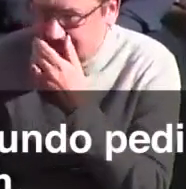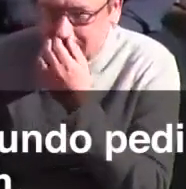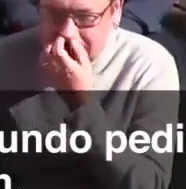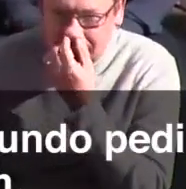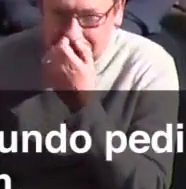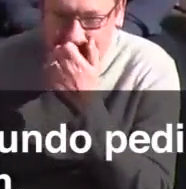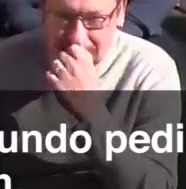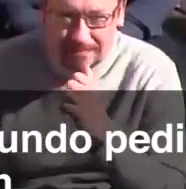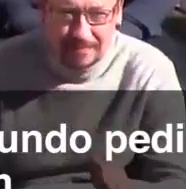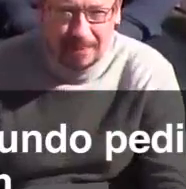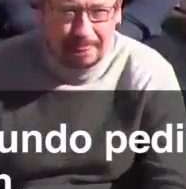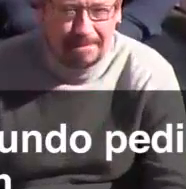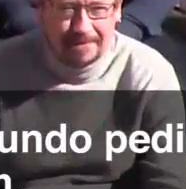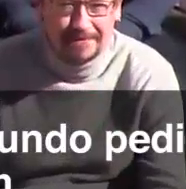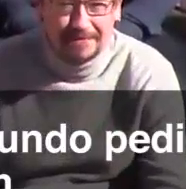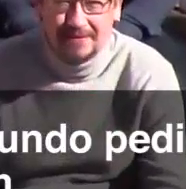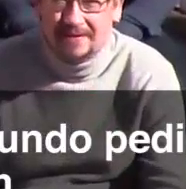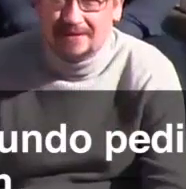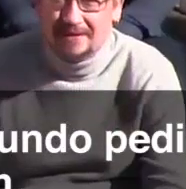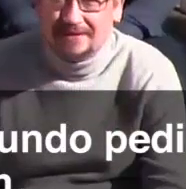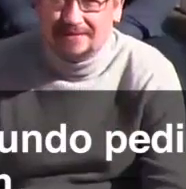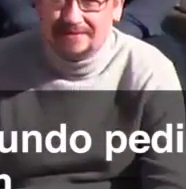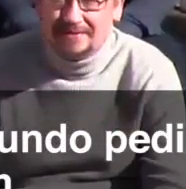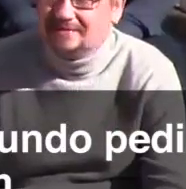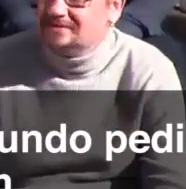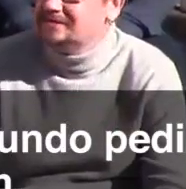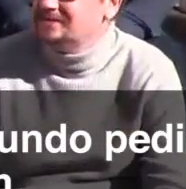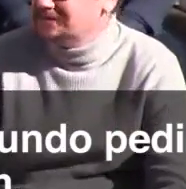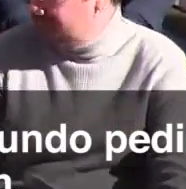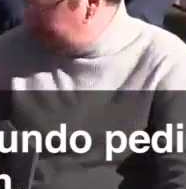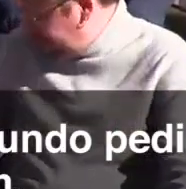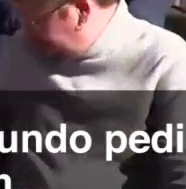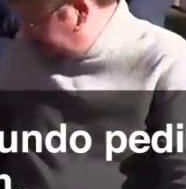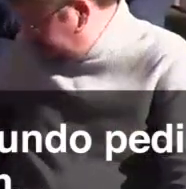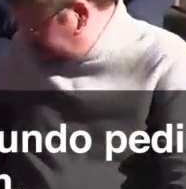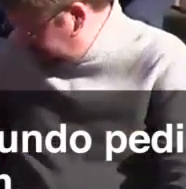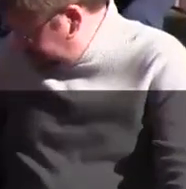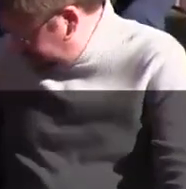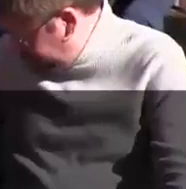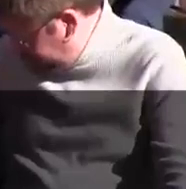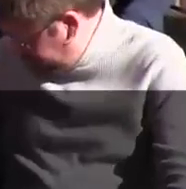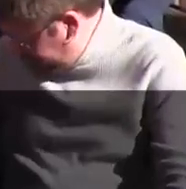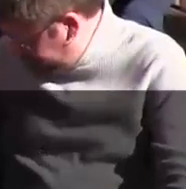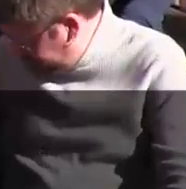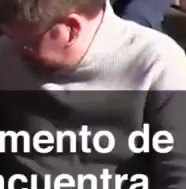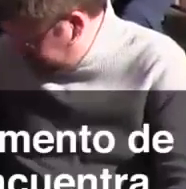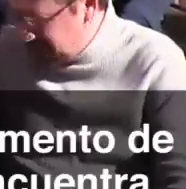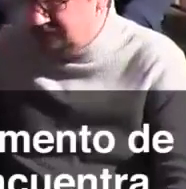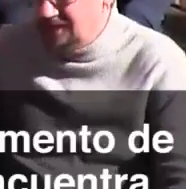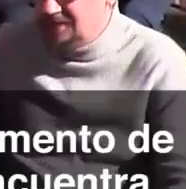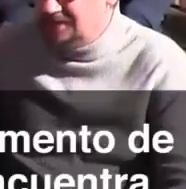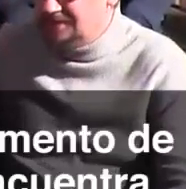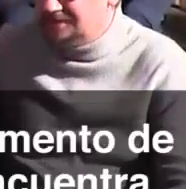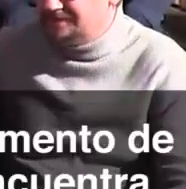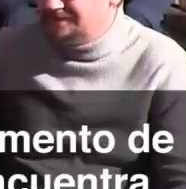als que crec que té tot el sentit del món demanar el vot per Catalunya en Comú Podem. En